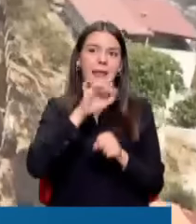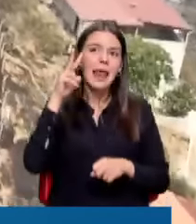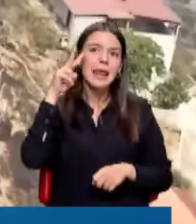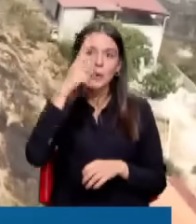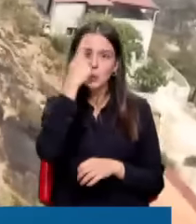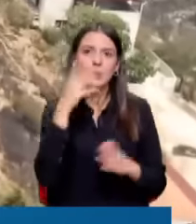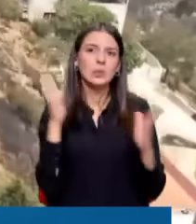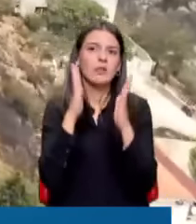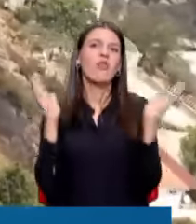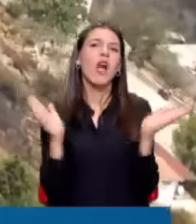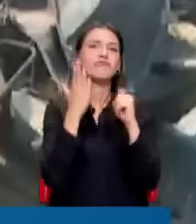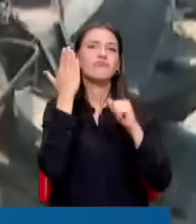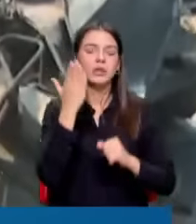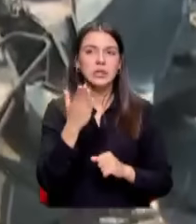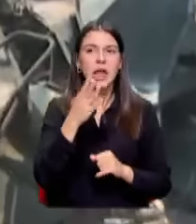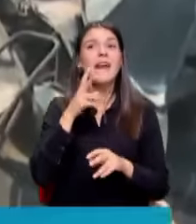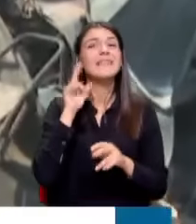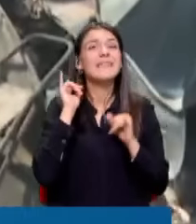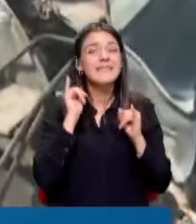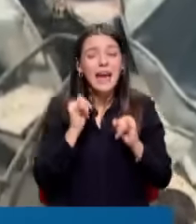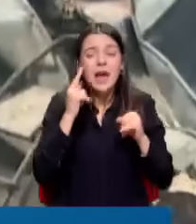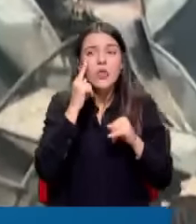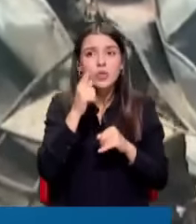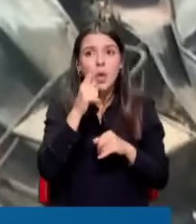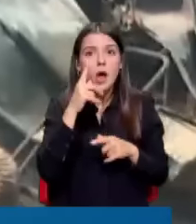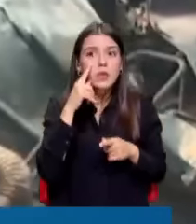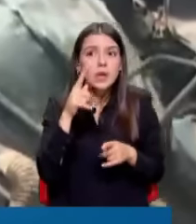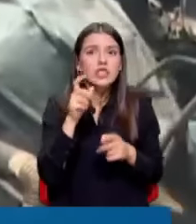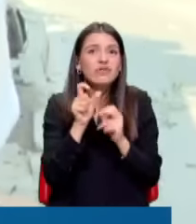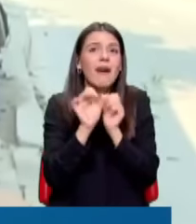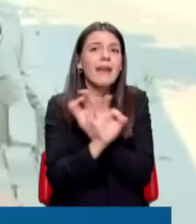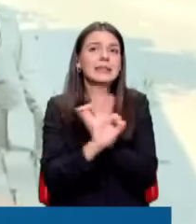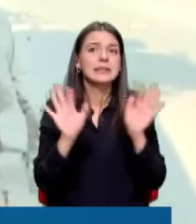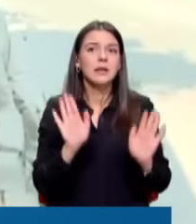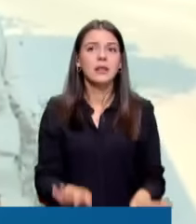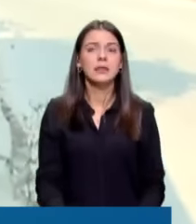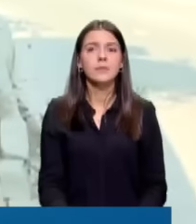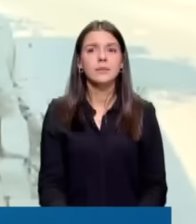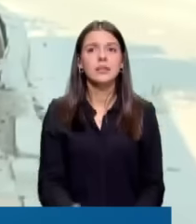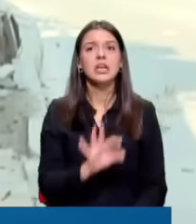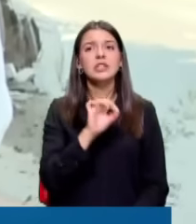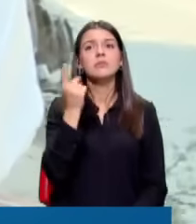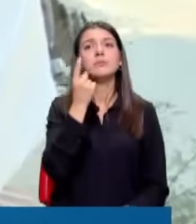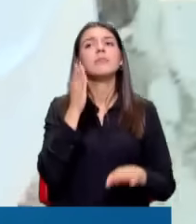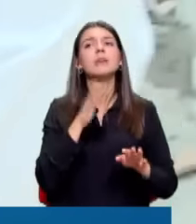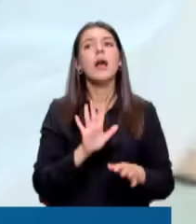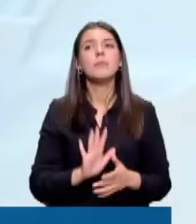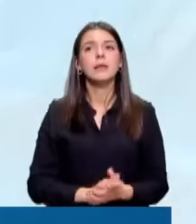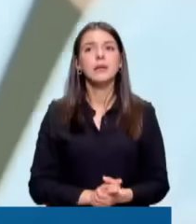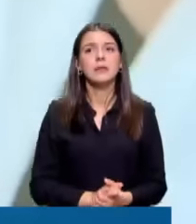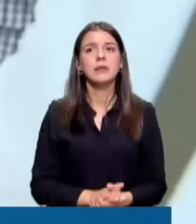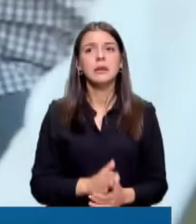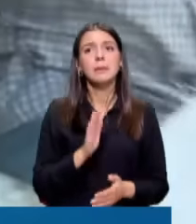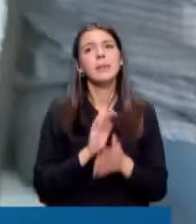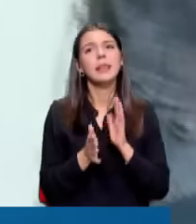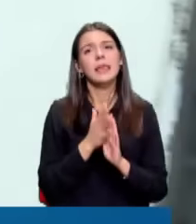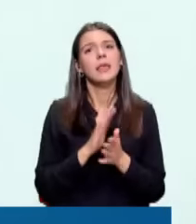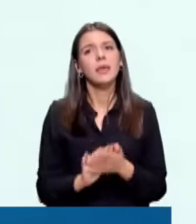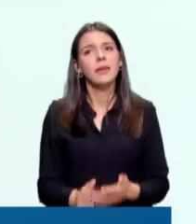yüze geldiler. Felaketin boyutu karşısında çaresizdiler. Hiçbir şeyimiz kalmamış ki.